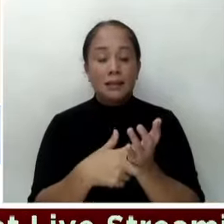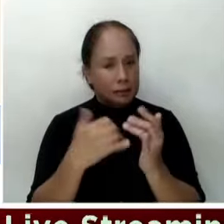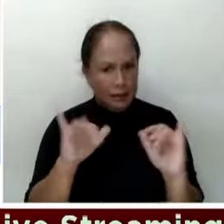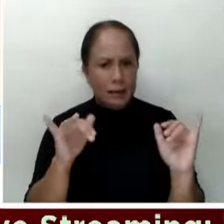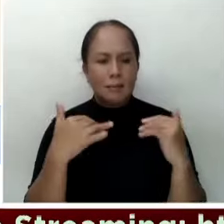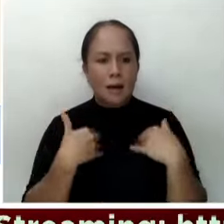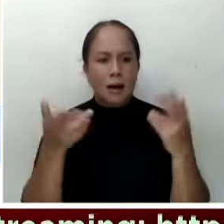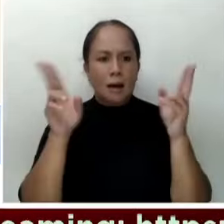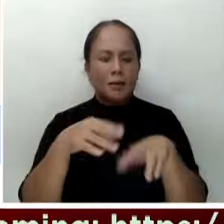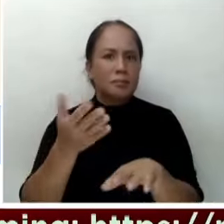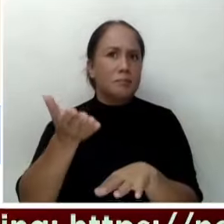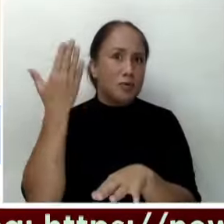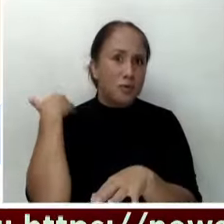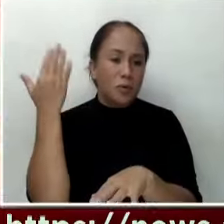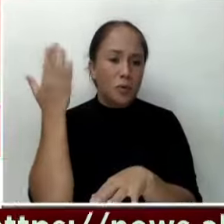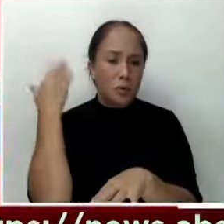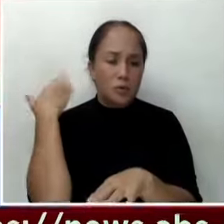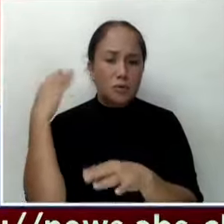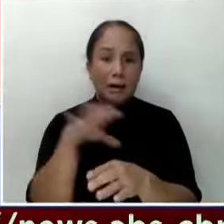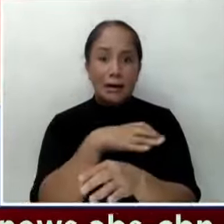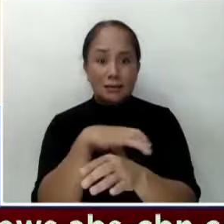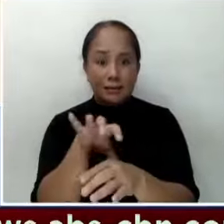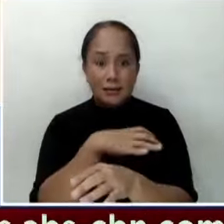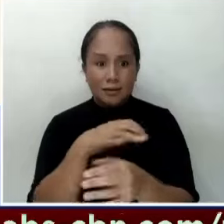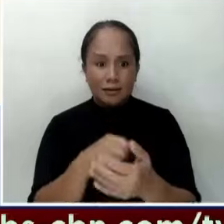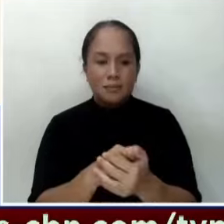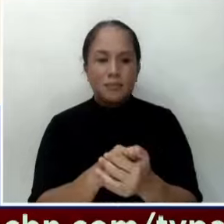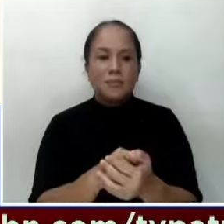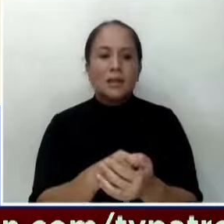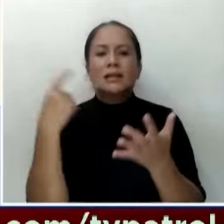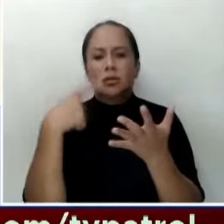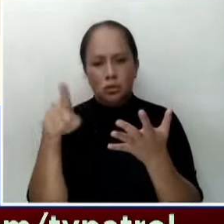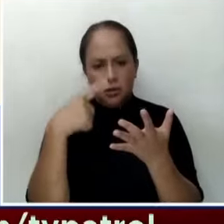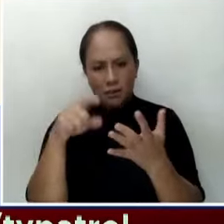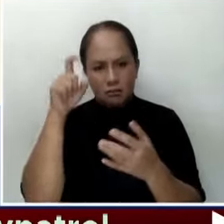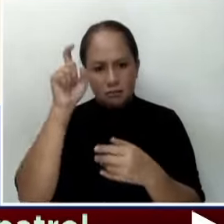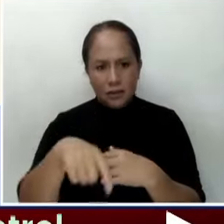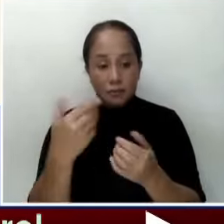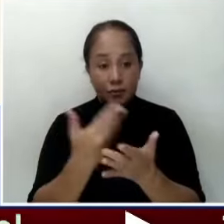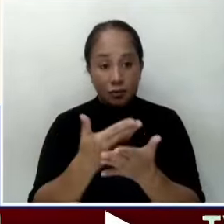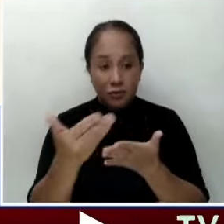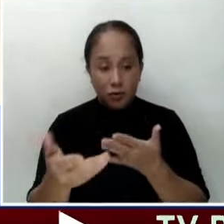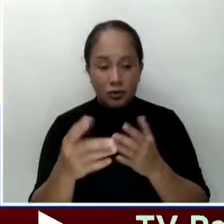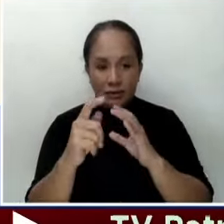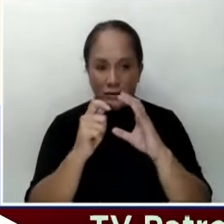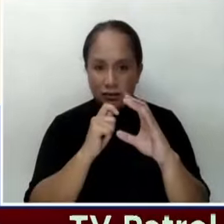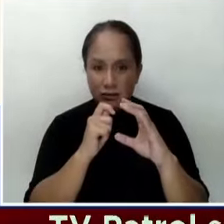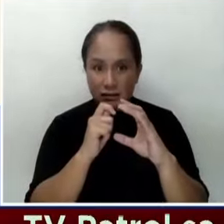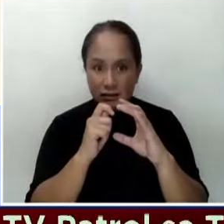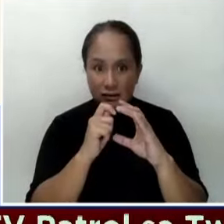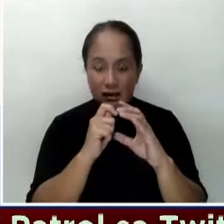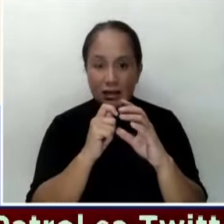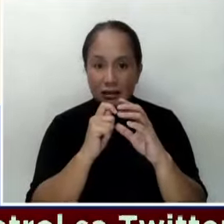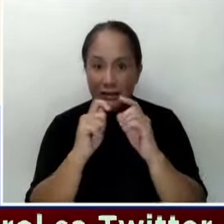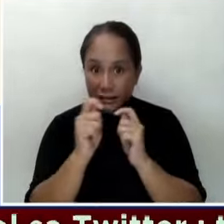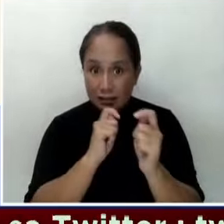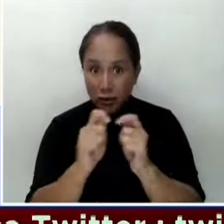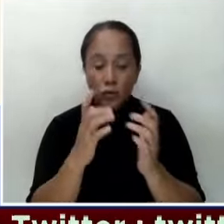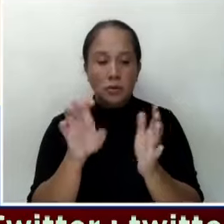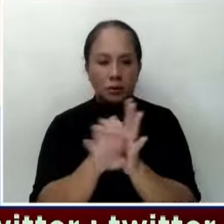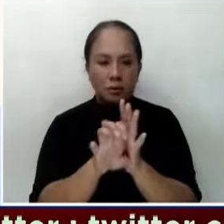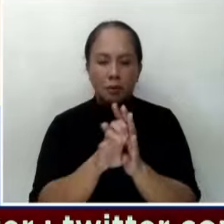sa nakaraang mga concerts. Mag-legit check po tayo bago tayong makipag-transaksyon online.